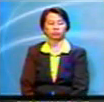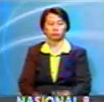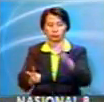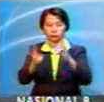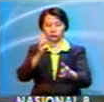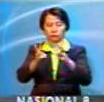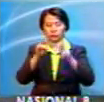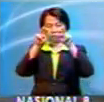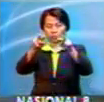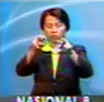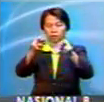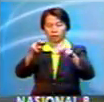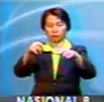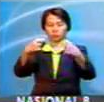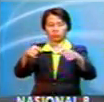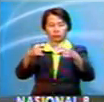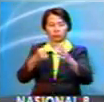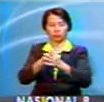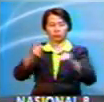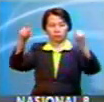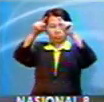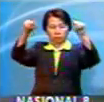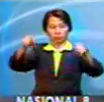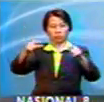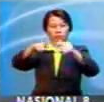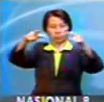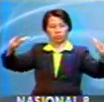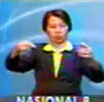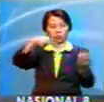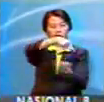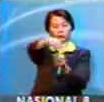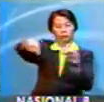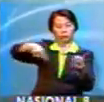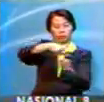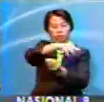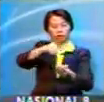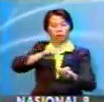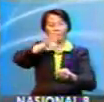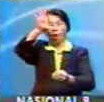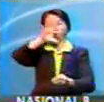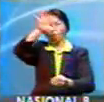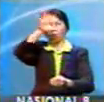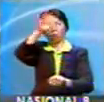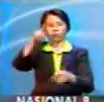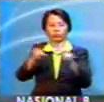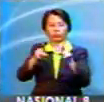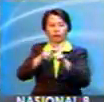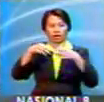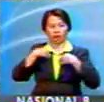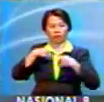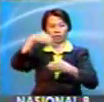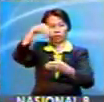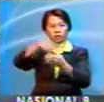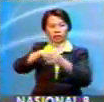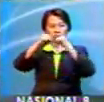Meskipun hanya menyaksikan perlawanan menerusi tayangan skrin gergasi, suasana dan sorakan penonton bagaikan berada